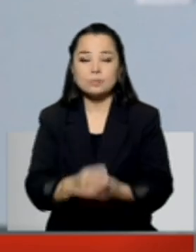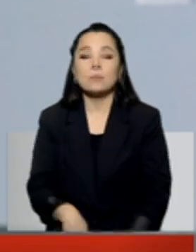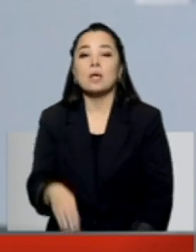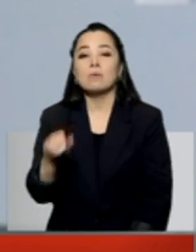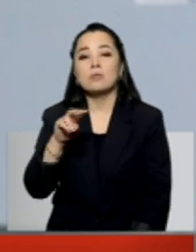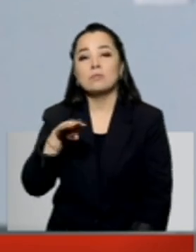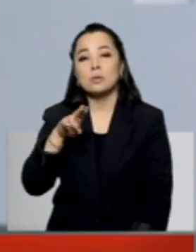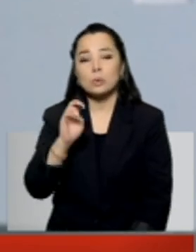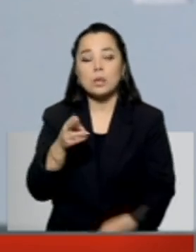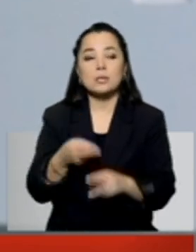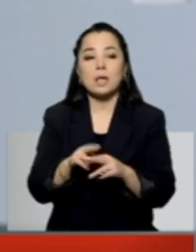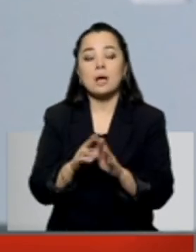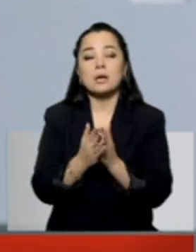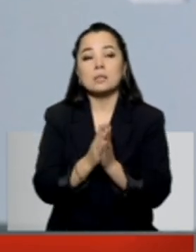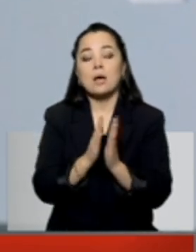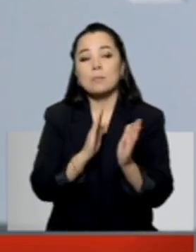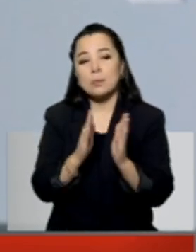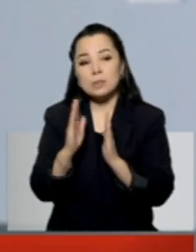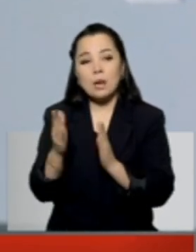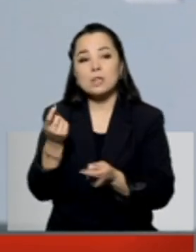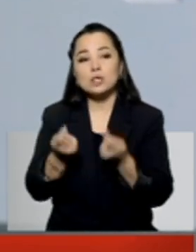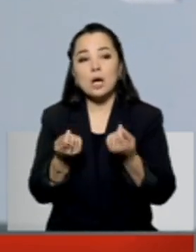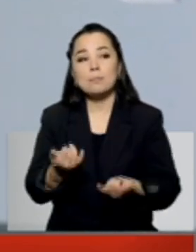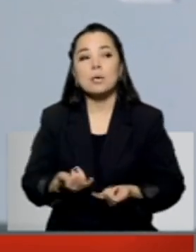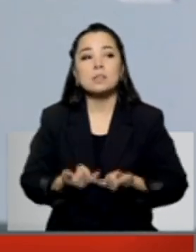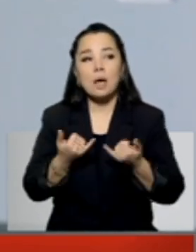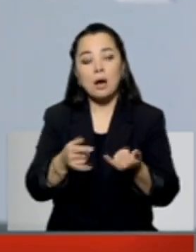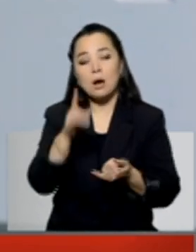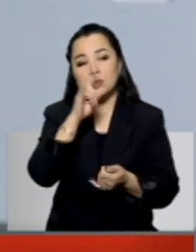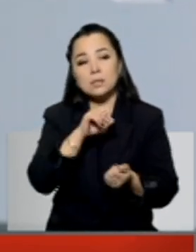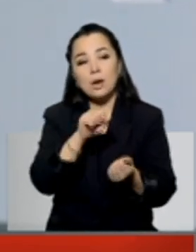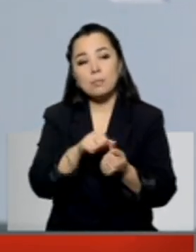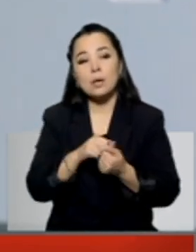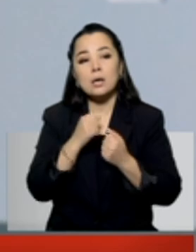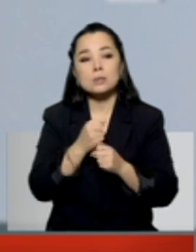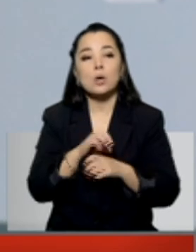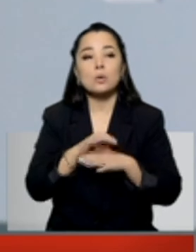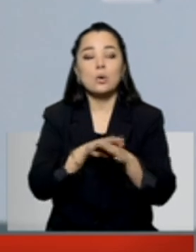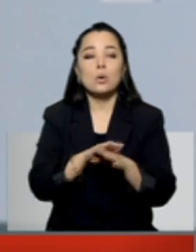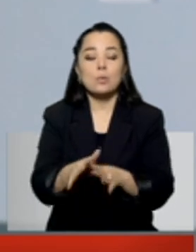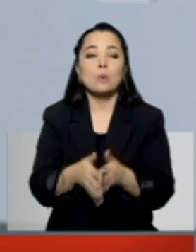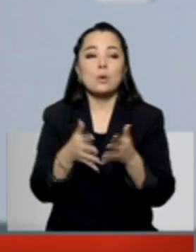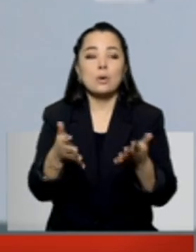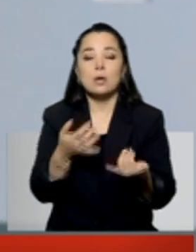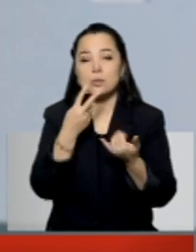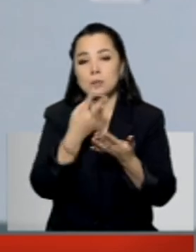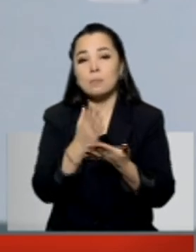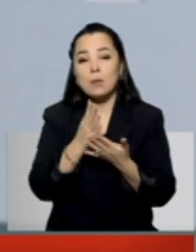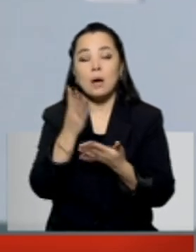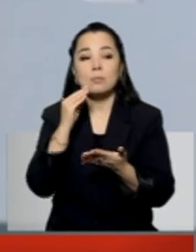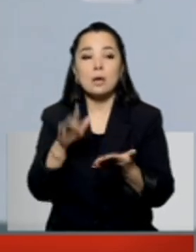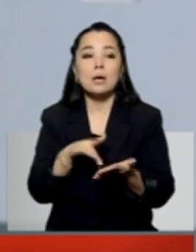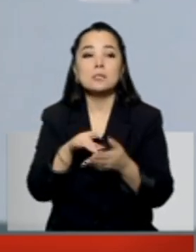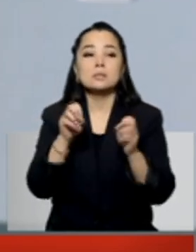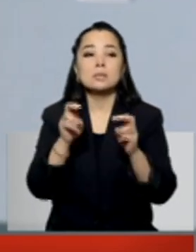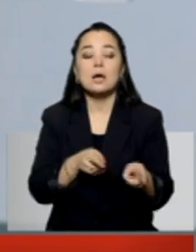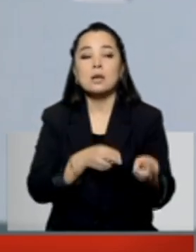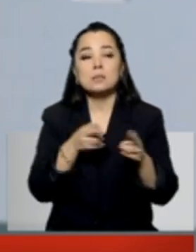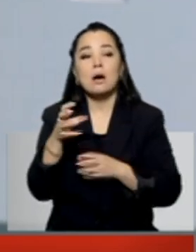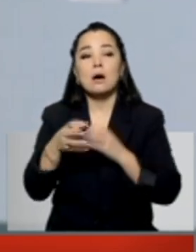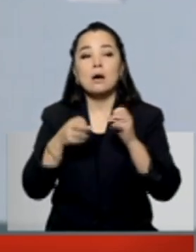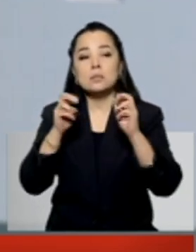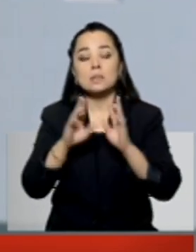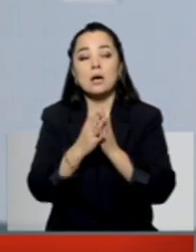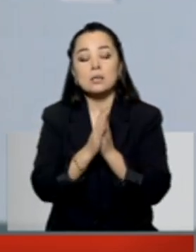Франкфурт кітап жәрмеңкесіне алғаш рет қатысқан Қазақстан баспа нарығындағы зор әлеуетін көрсете білді. Алматыға арнайы келген халықаралық